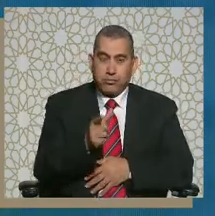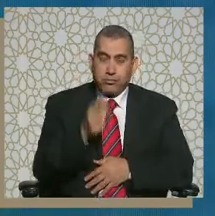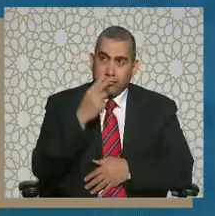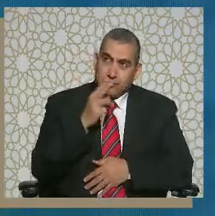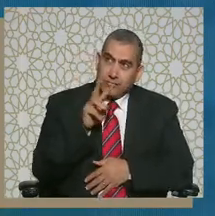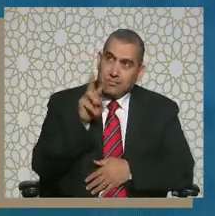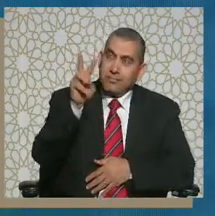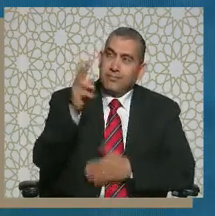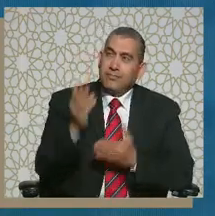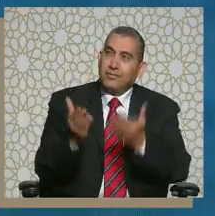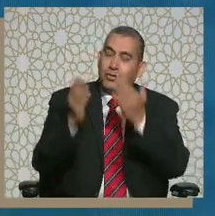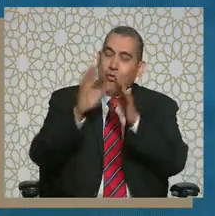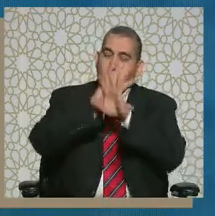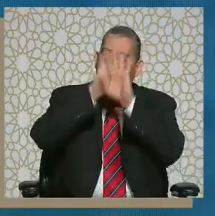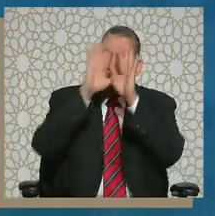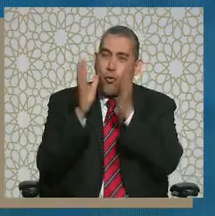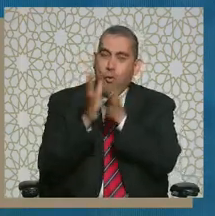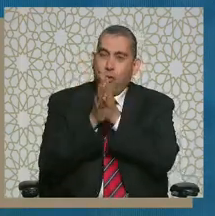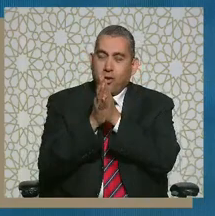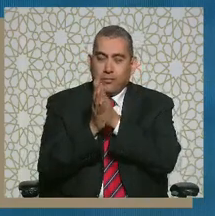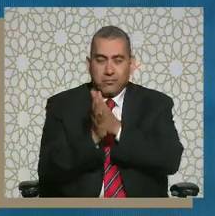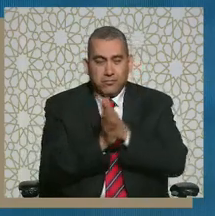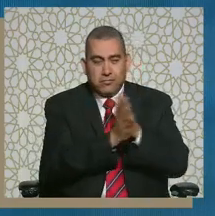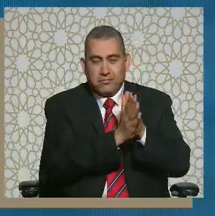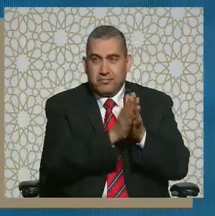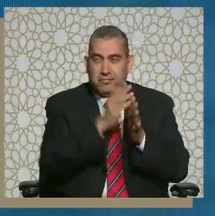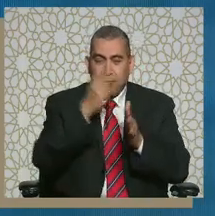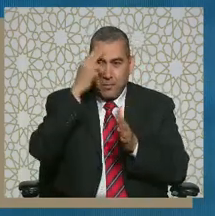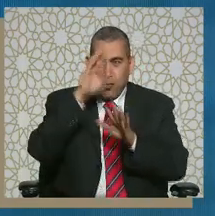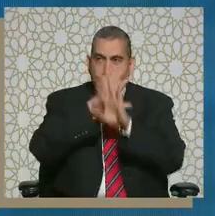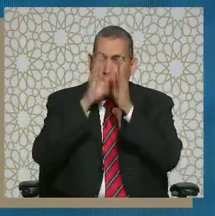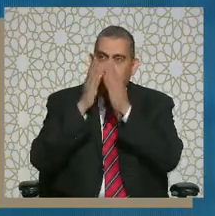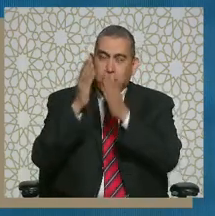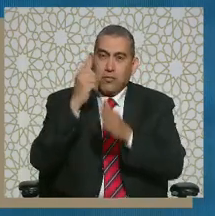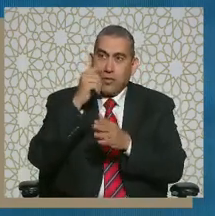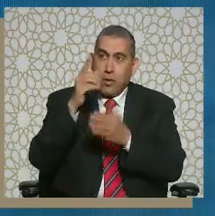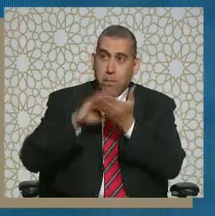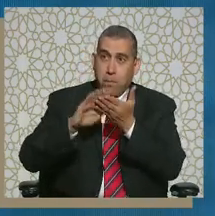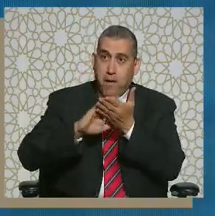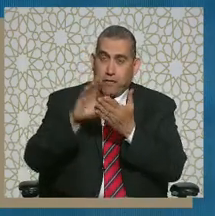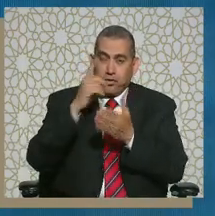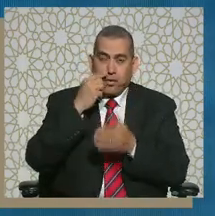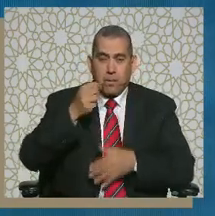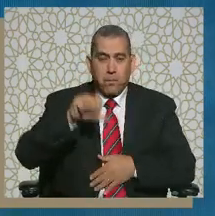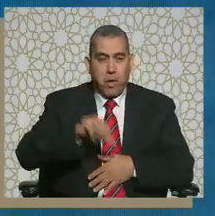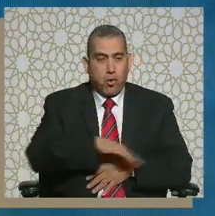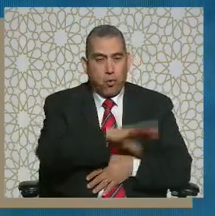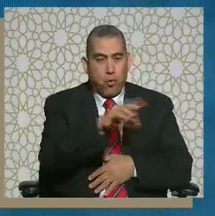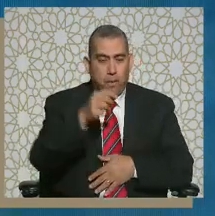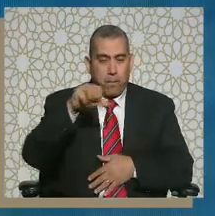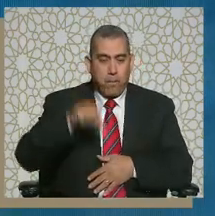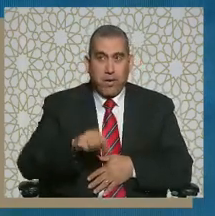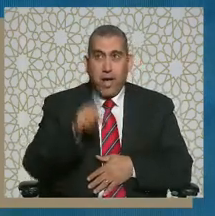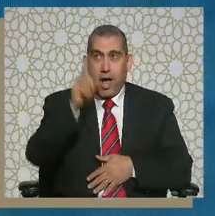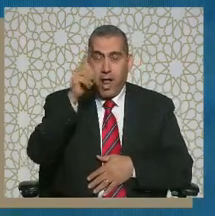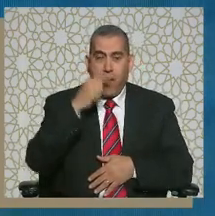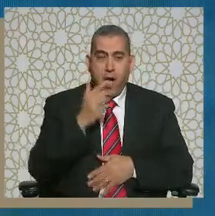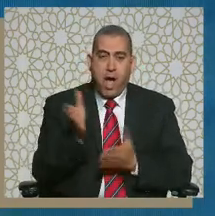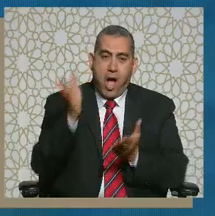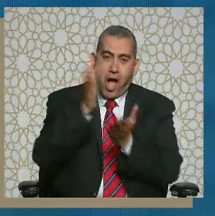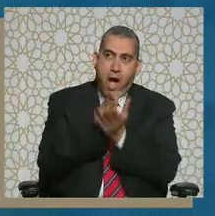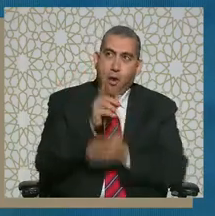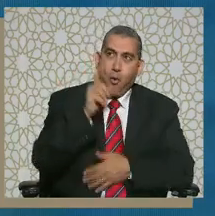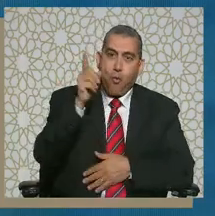اليه صار كل شيء له معنى لانه من دونه هو الباطل ذلك بان الله هو الحق